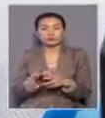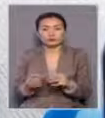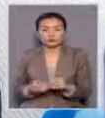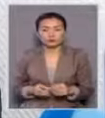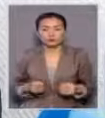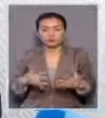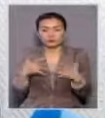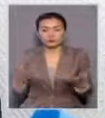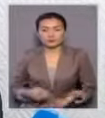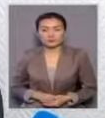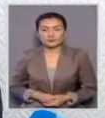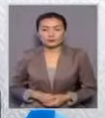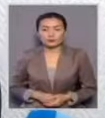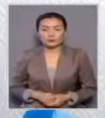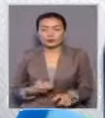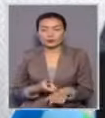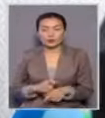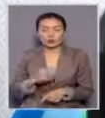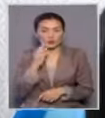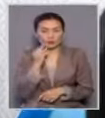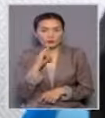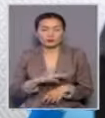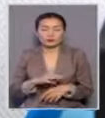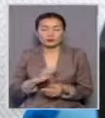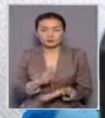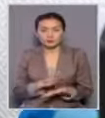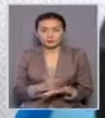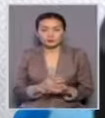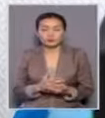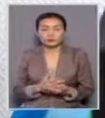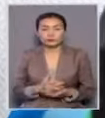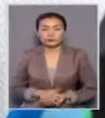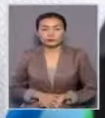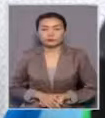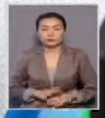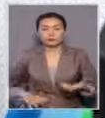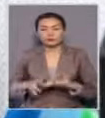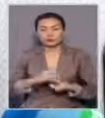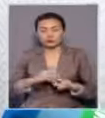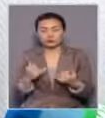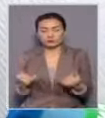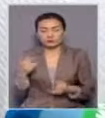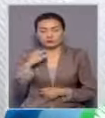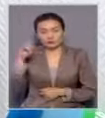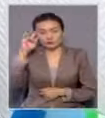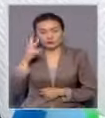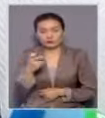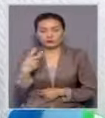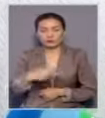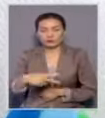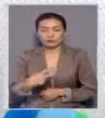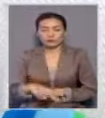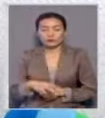Аурулардың көпшілігі өте жеңіл түрінде ауырып жатыр. Бүгінгі таңда бүкіл республика бойынша